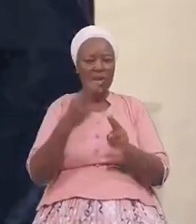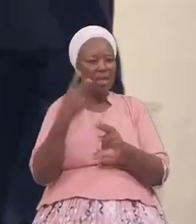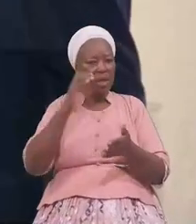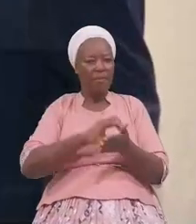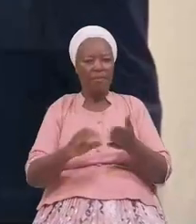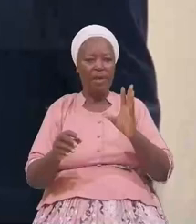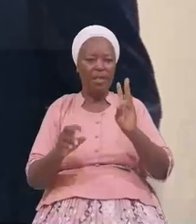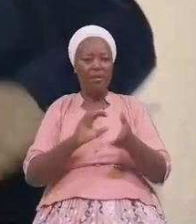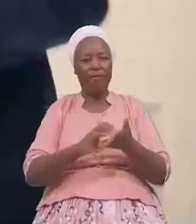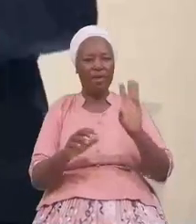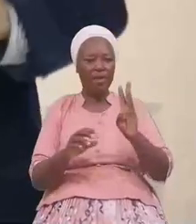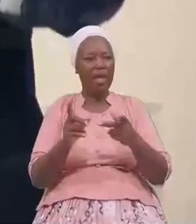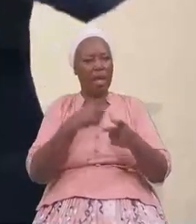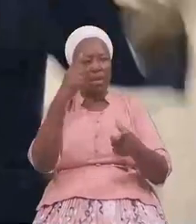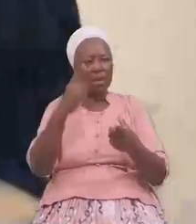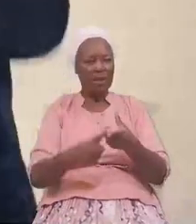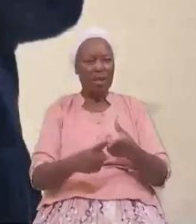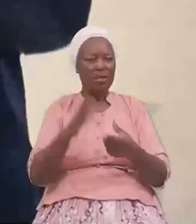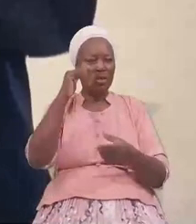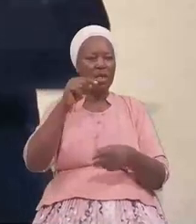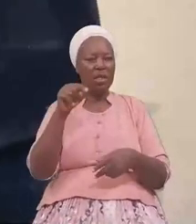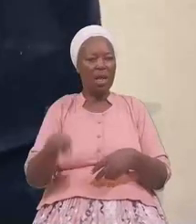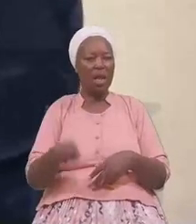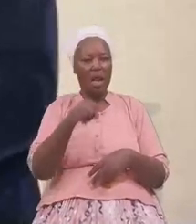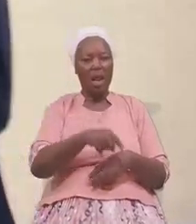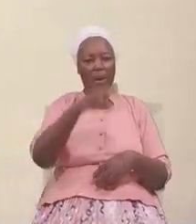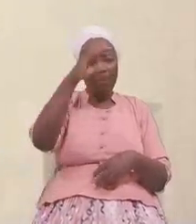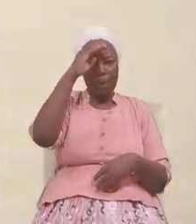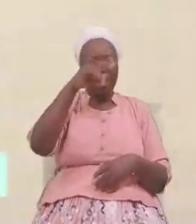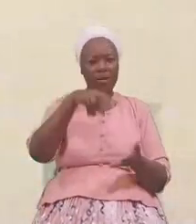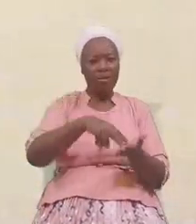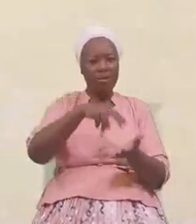le boiteux sautera comme un cerf.